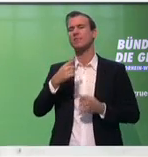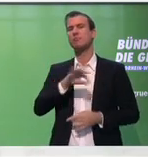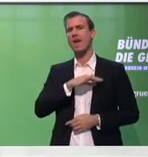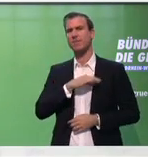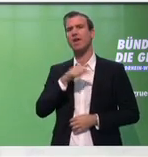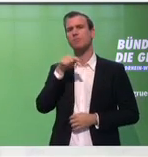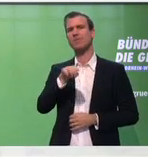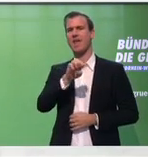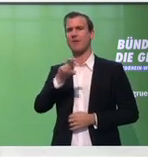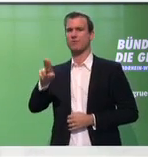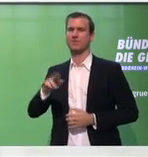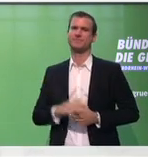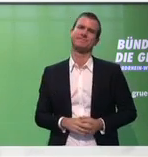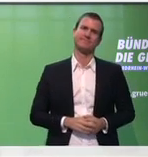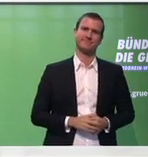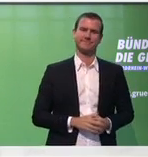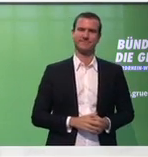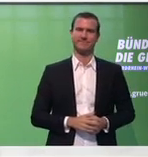greenprimary.eu.